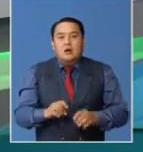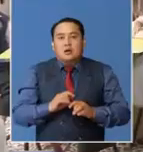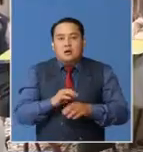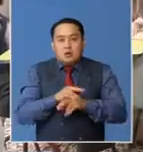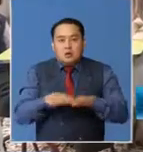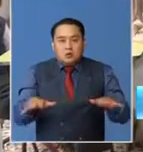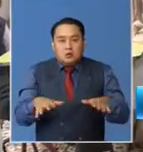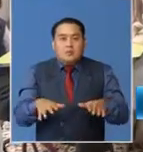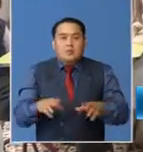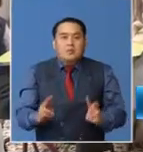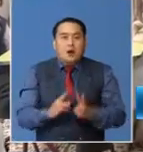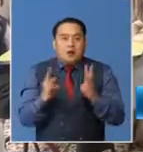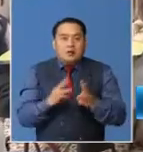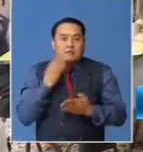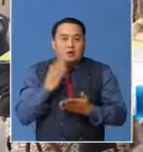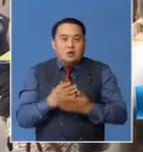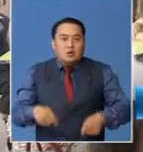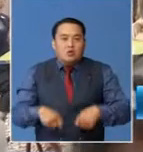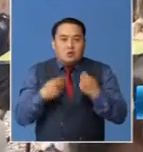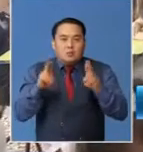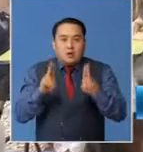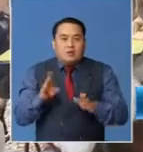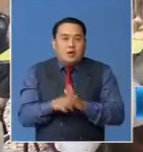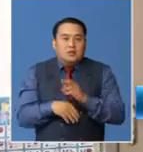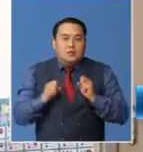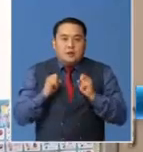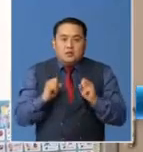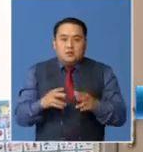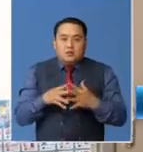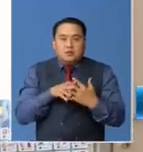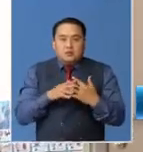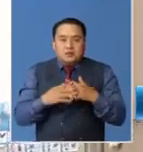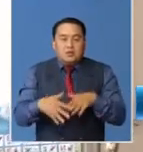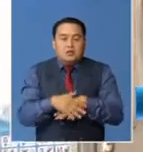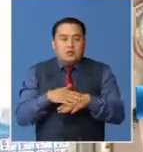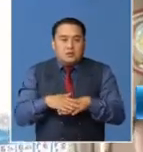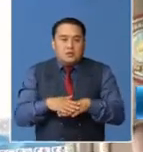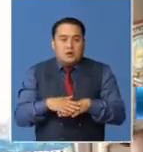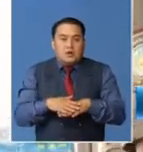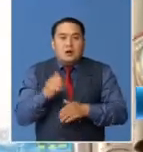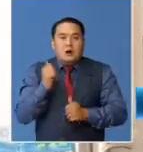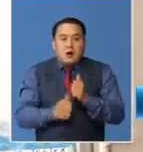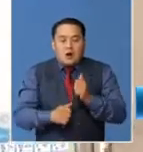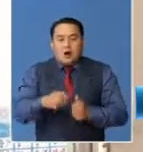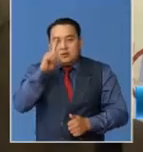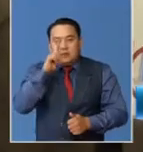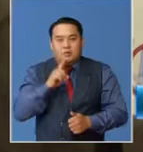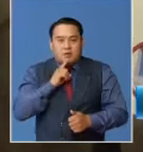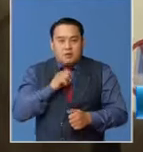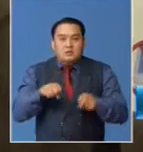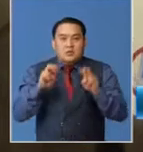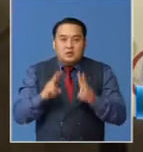наиболее распространенными причинами пожара является нарушение правил безопасности самих сельчан. Ежеквартально специалисты